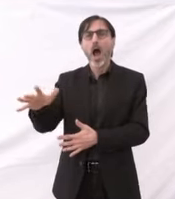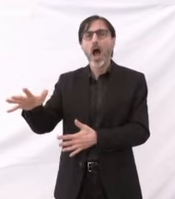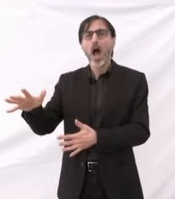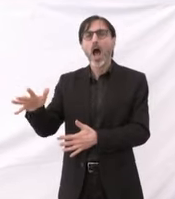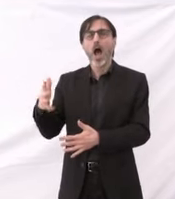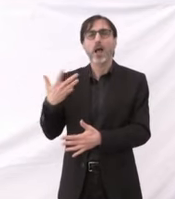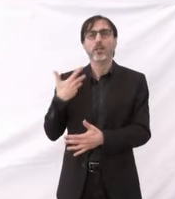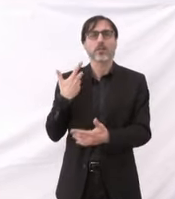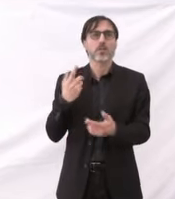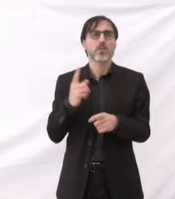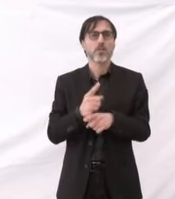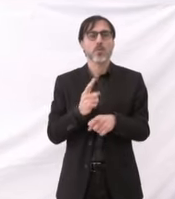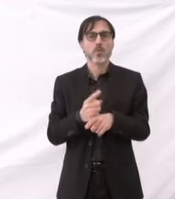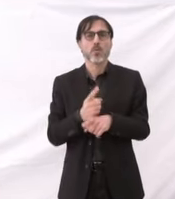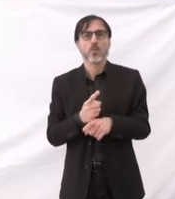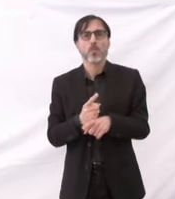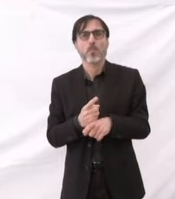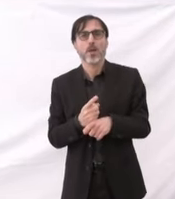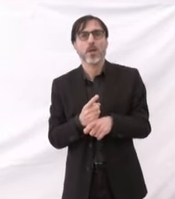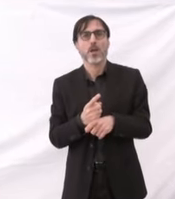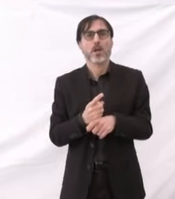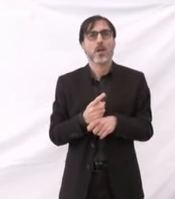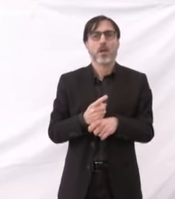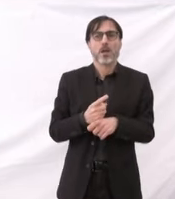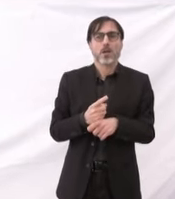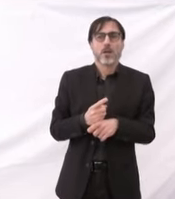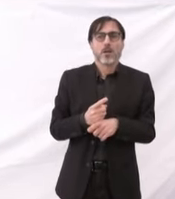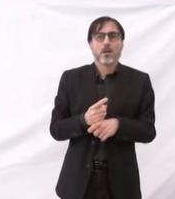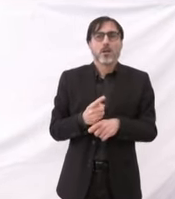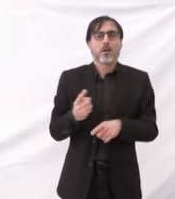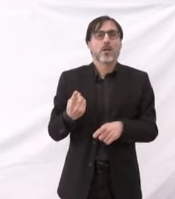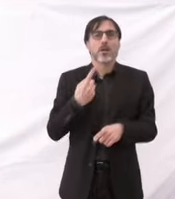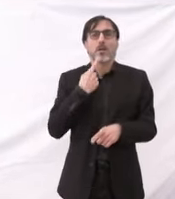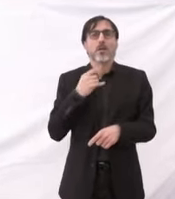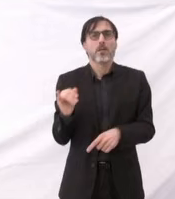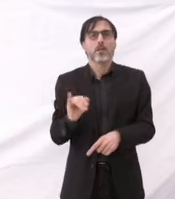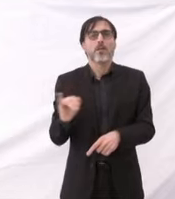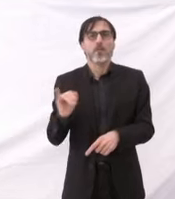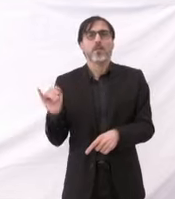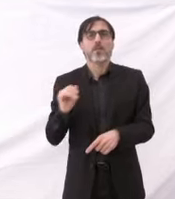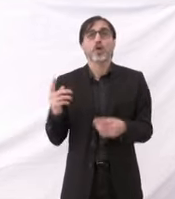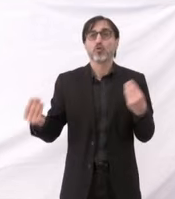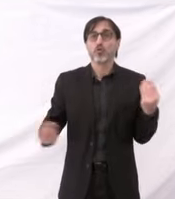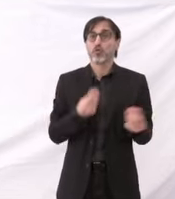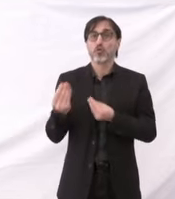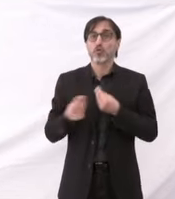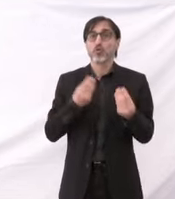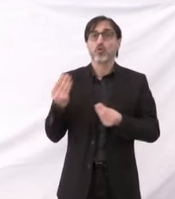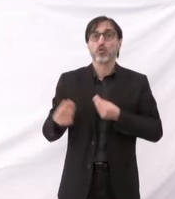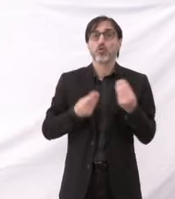creano assuefazione, a cominciare dal gioco d'azzardo.